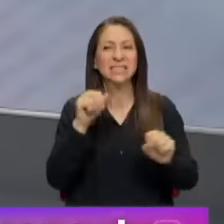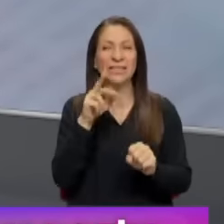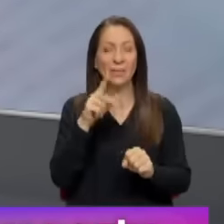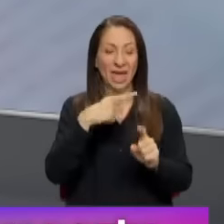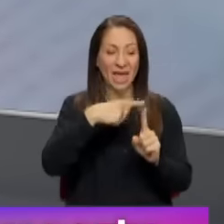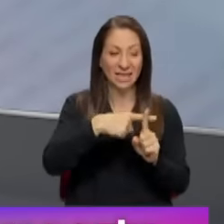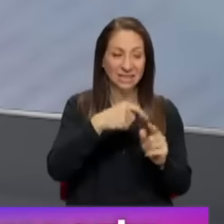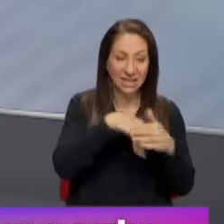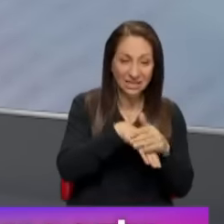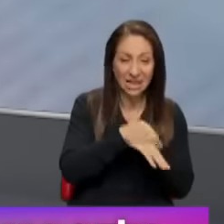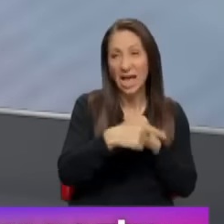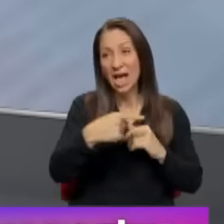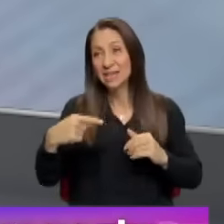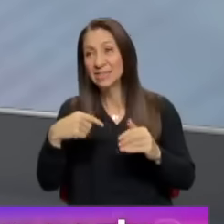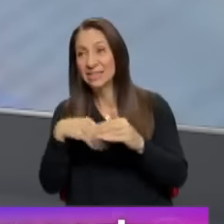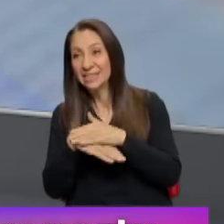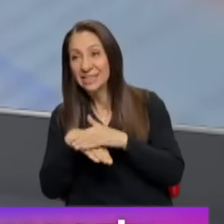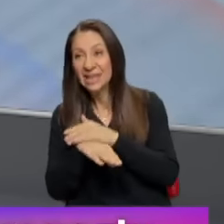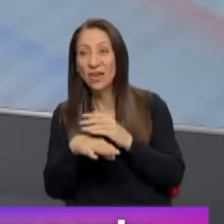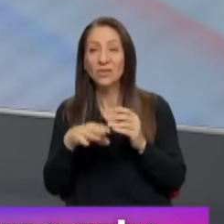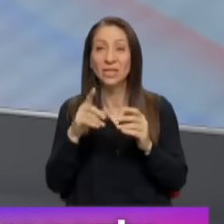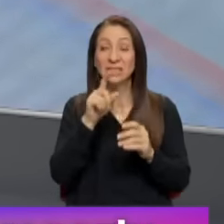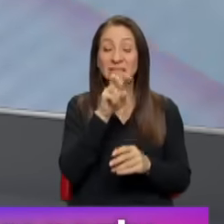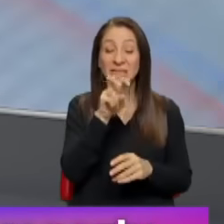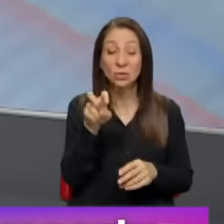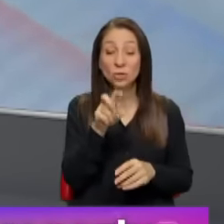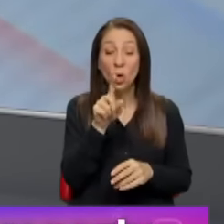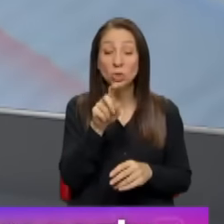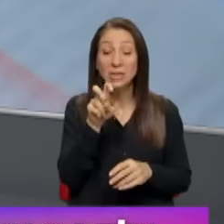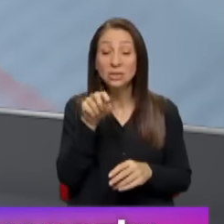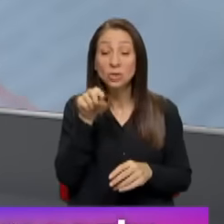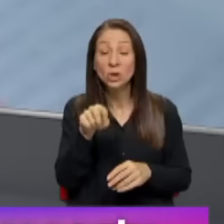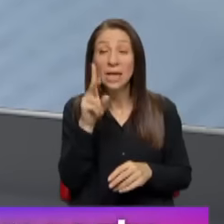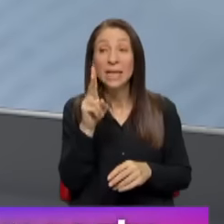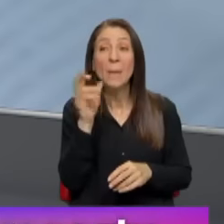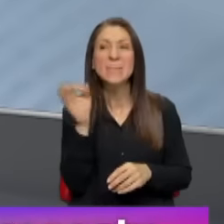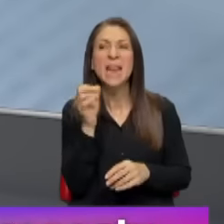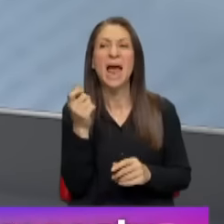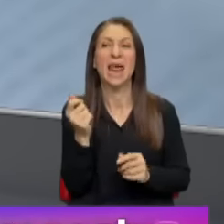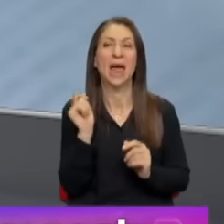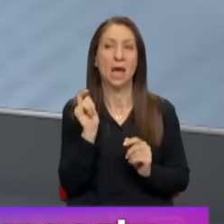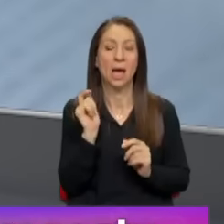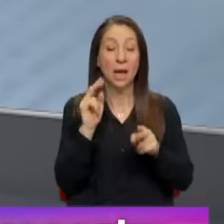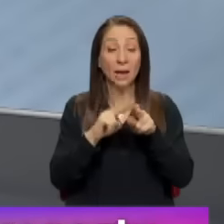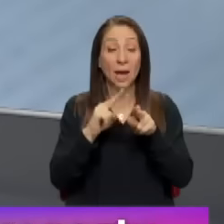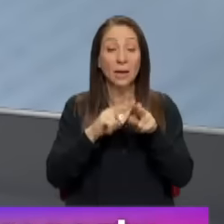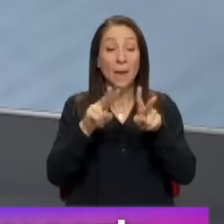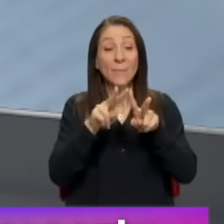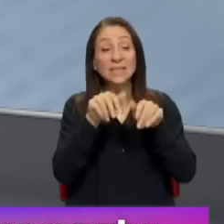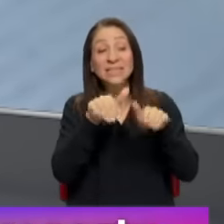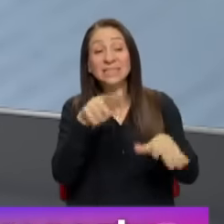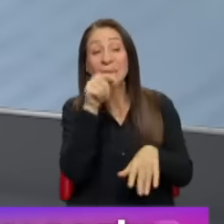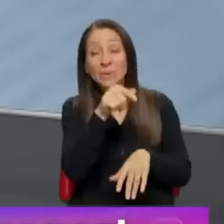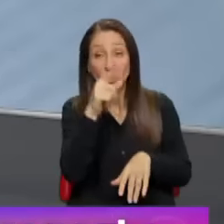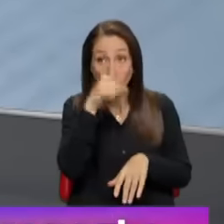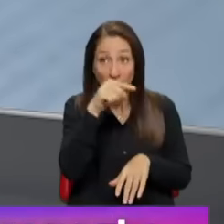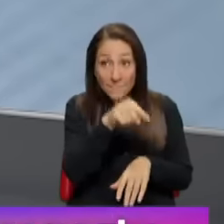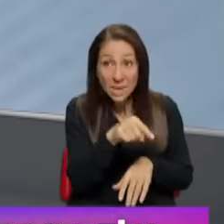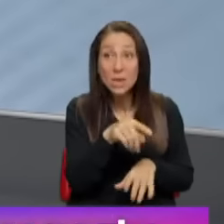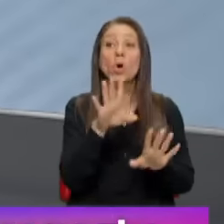da işte karşımızdaki fatura 818.2 milyar lira. Kur korumalı mevduat sisteminden mi